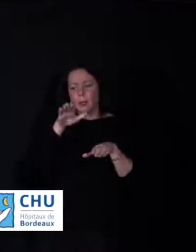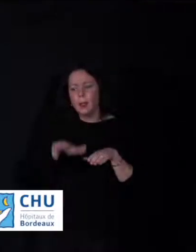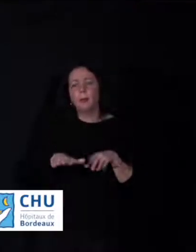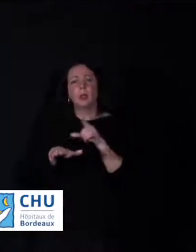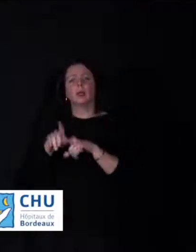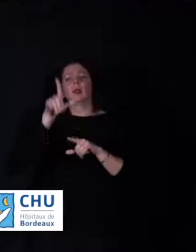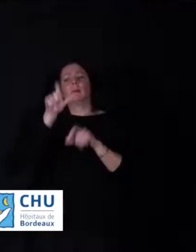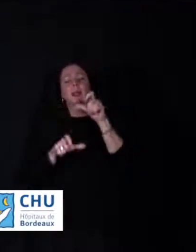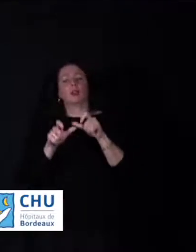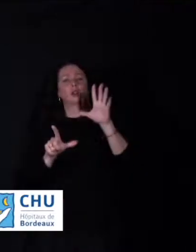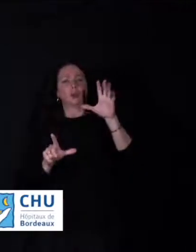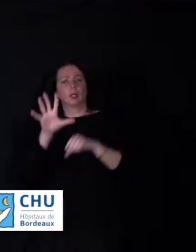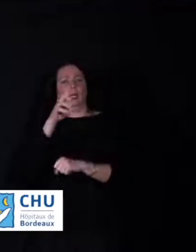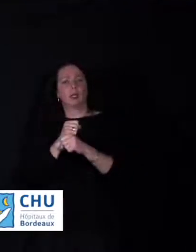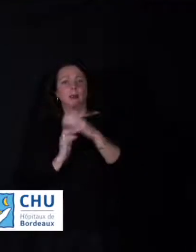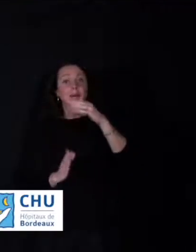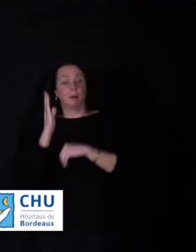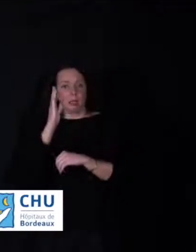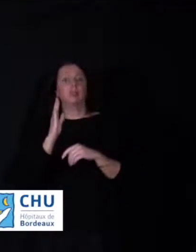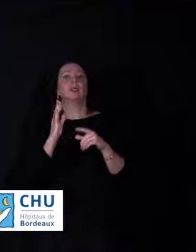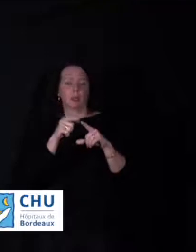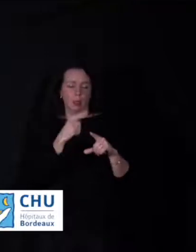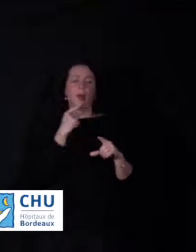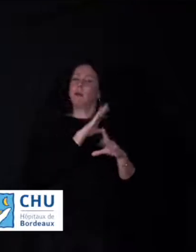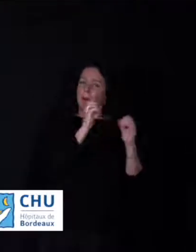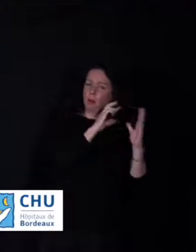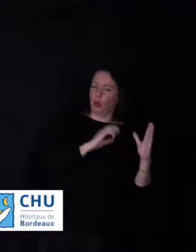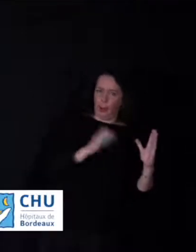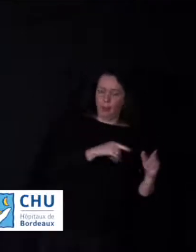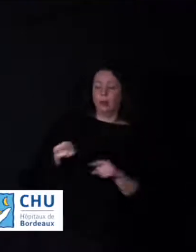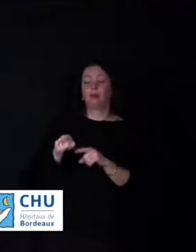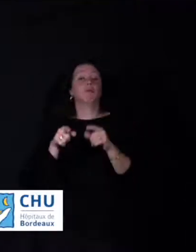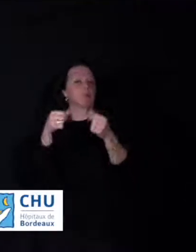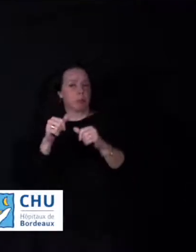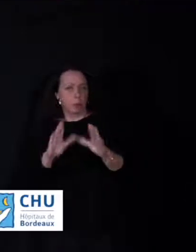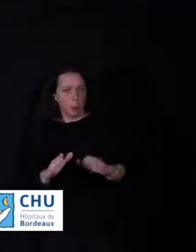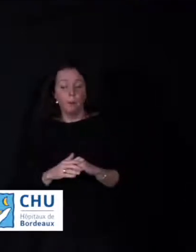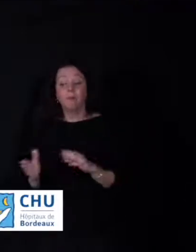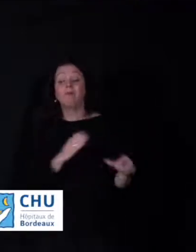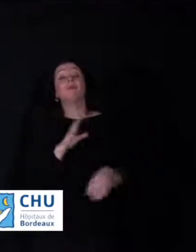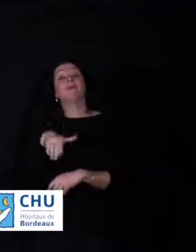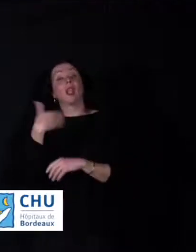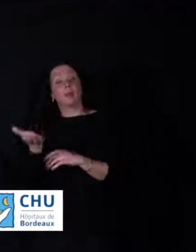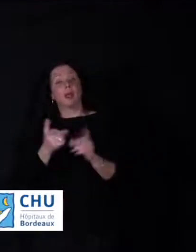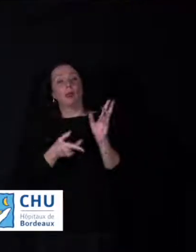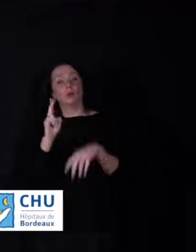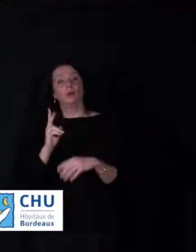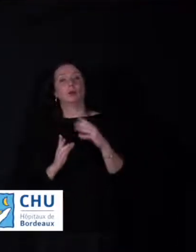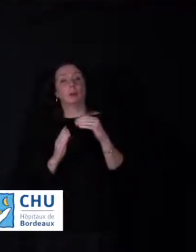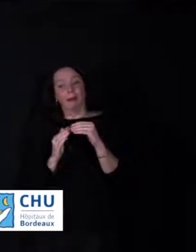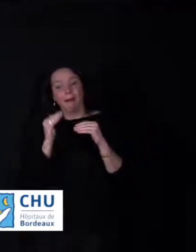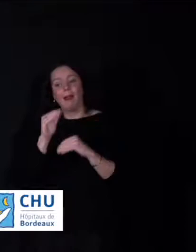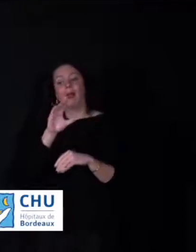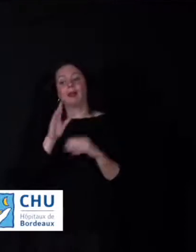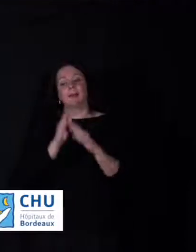personnes de 75 ans en dehors des EHPAD, et ainsi de suite, pour arriver à la 3e phase où on va vacciner les plus de 50 ans,